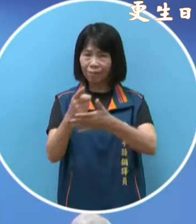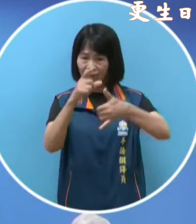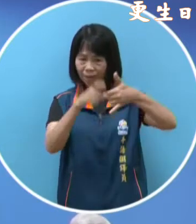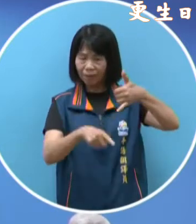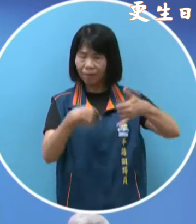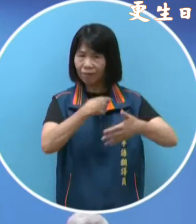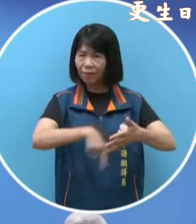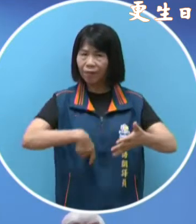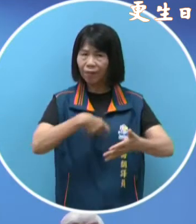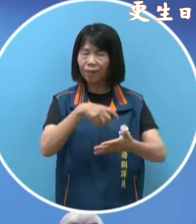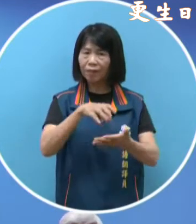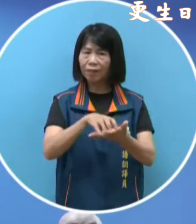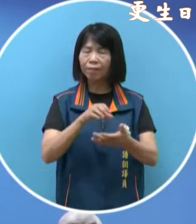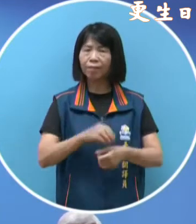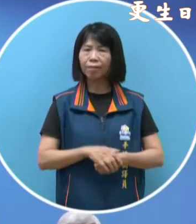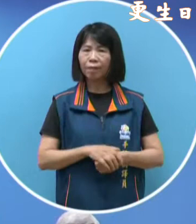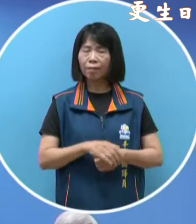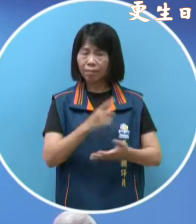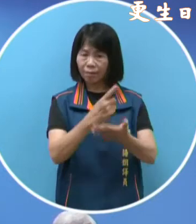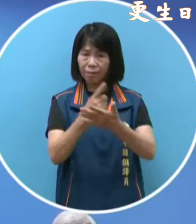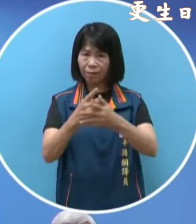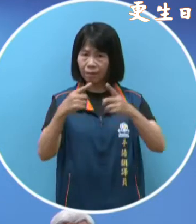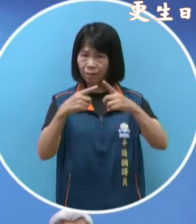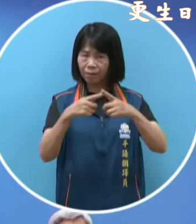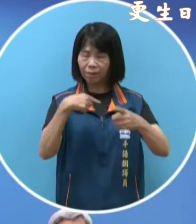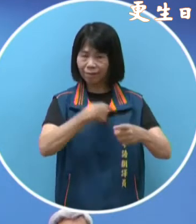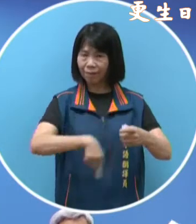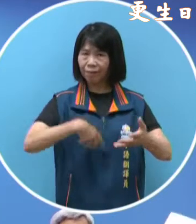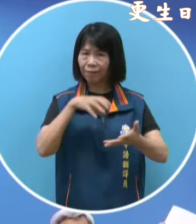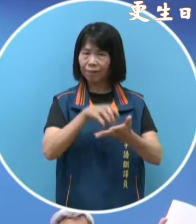身份证啊，因为我们现场